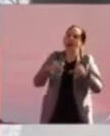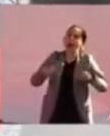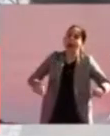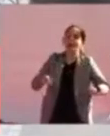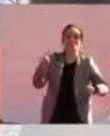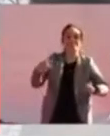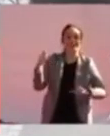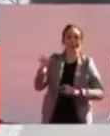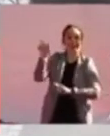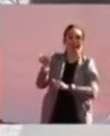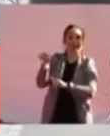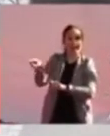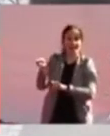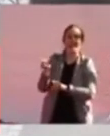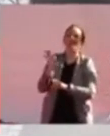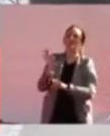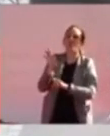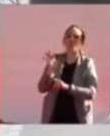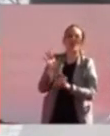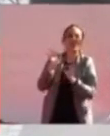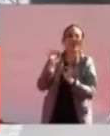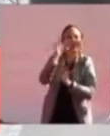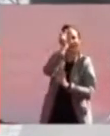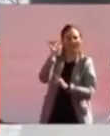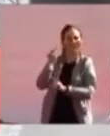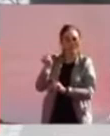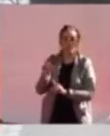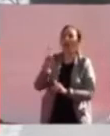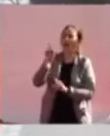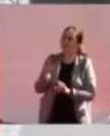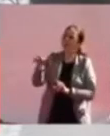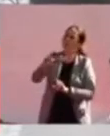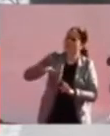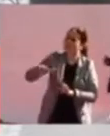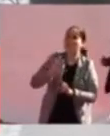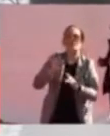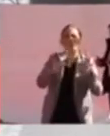allora questa è anche la piazza di carla nespolo